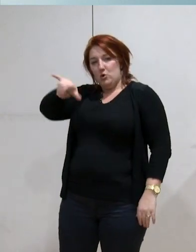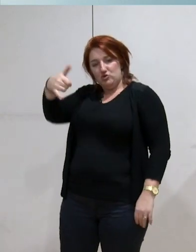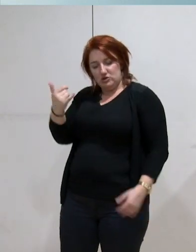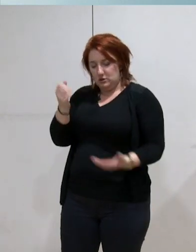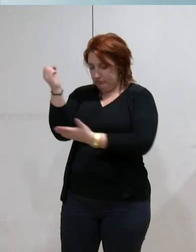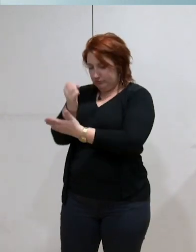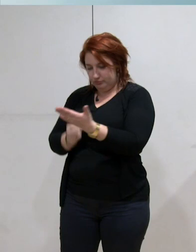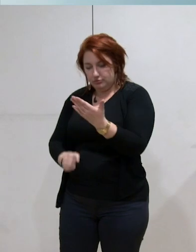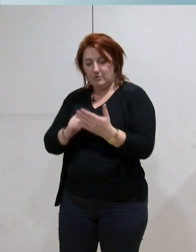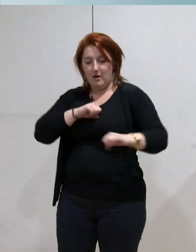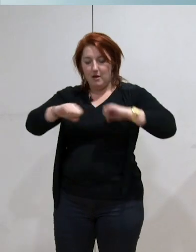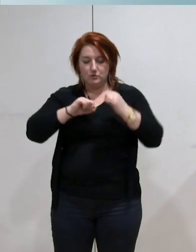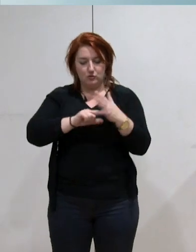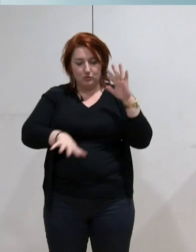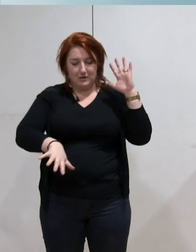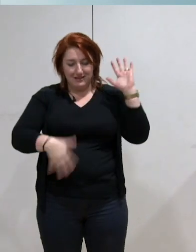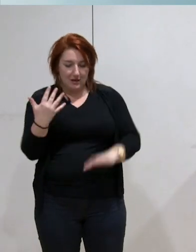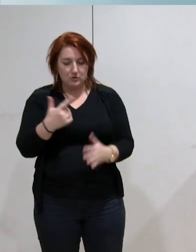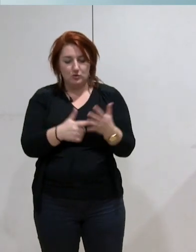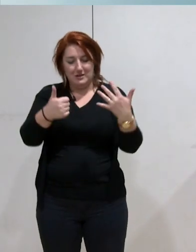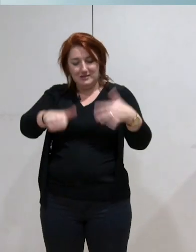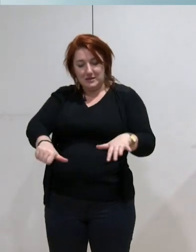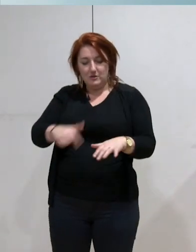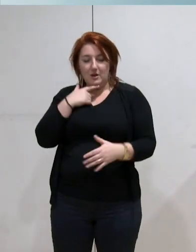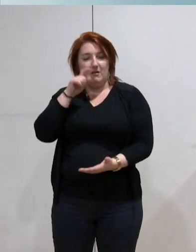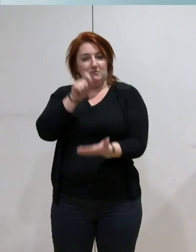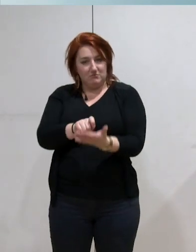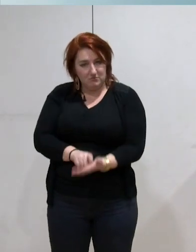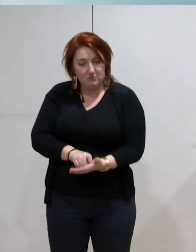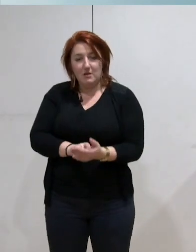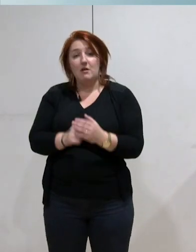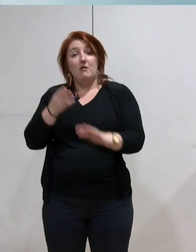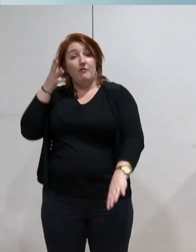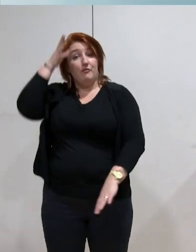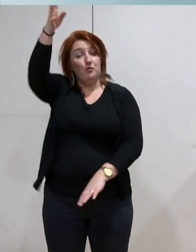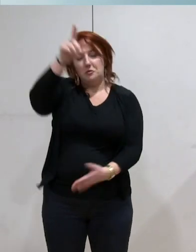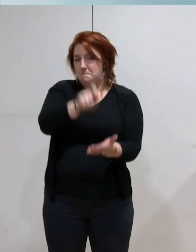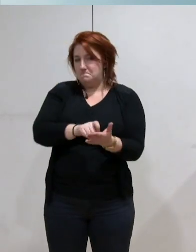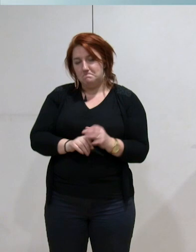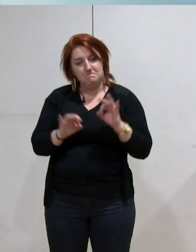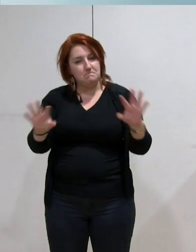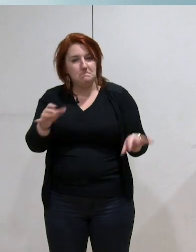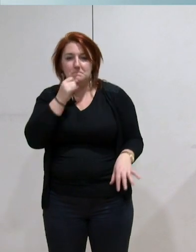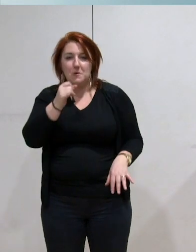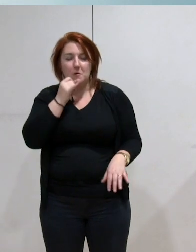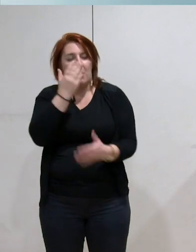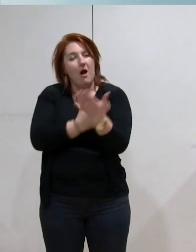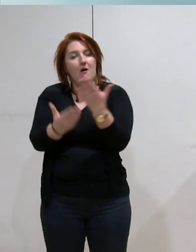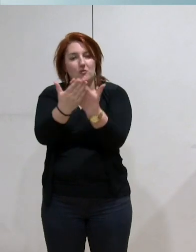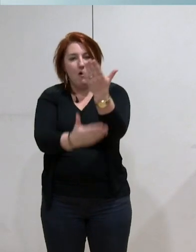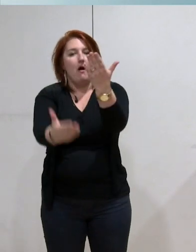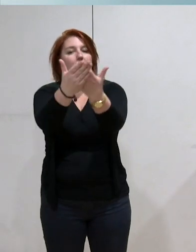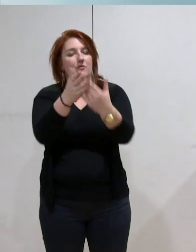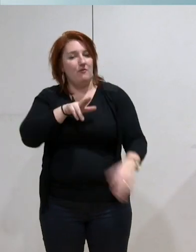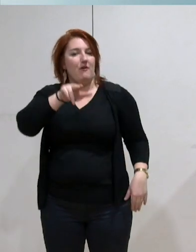les actions sur 2015 et 2016 et pas les actions futures sur lequel nous pourrions nous engager qui elles feront l'objet d'avenant comme vous l'avez